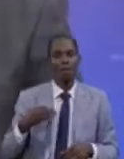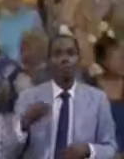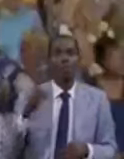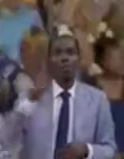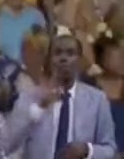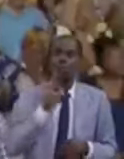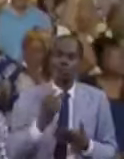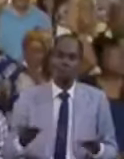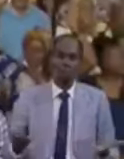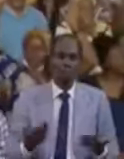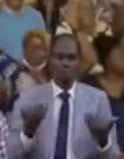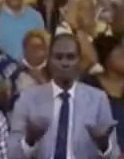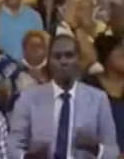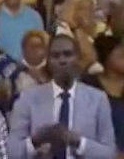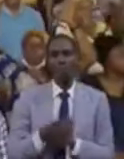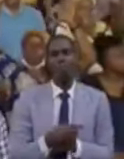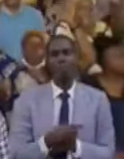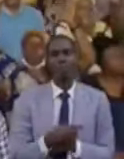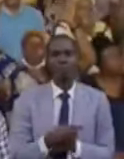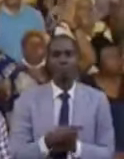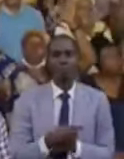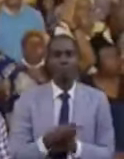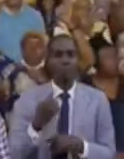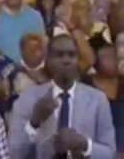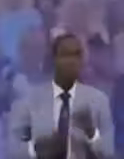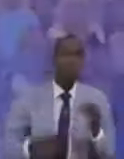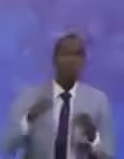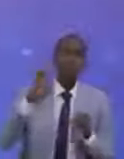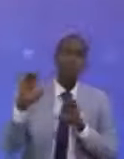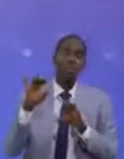lui ce qu'il a fait